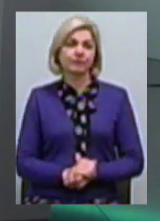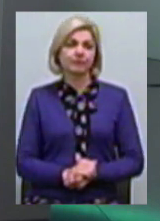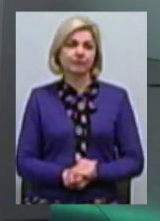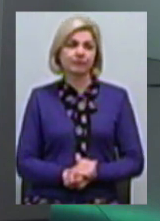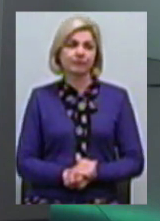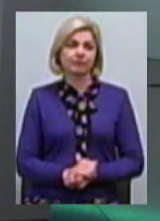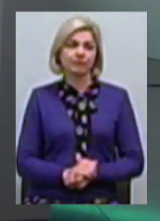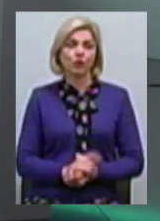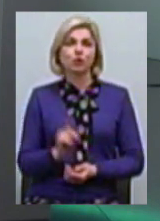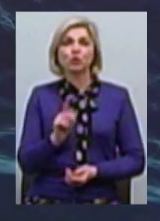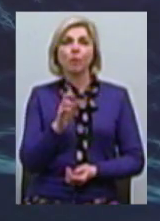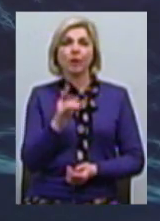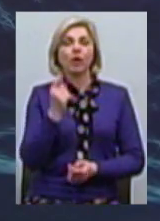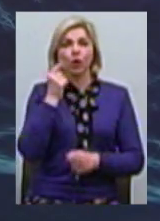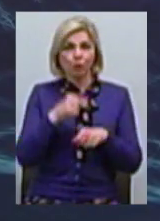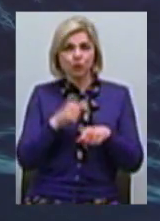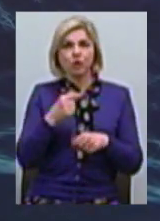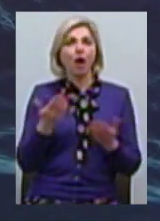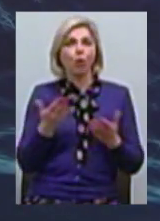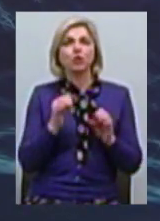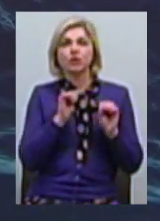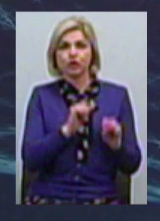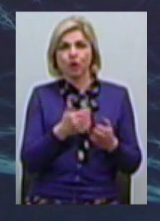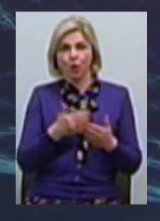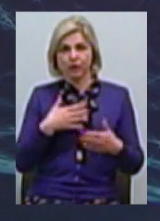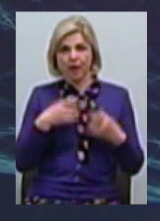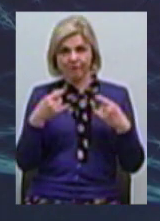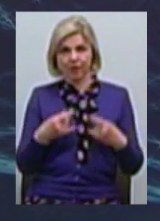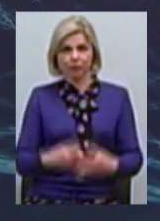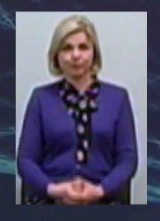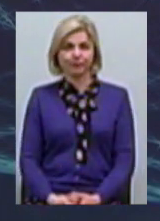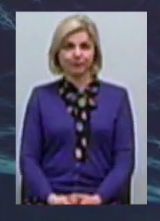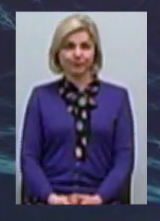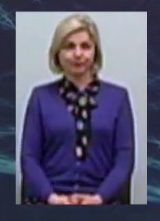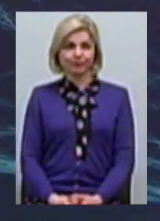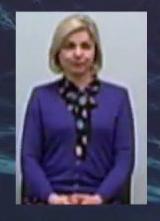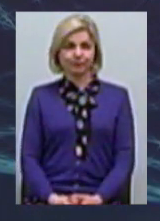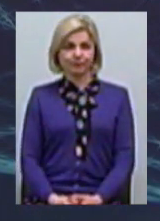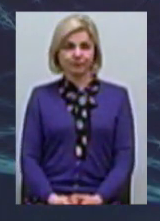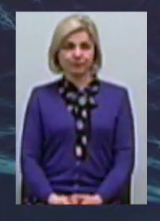таки почули якусь захищеність від нашого ефіру з вами. Будь ласка.